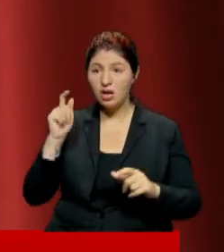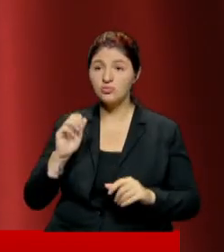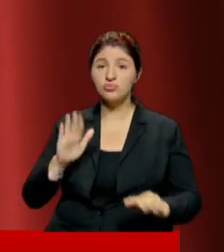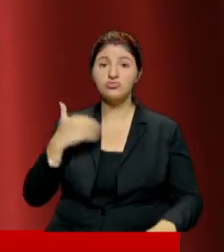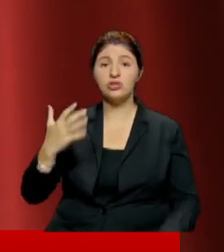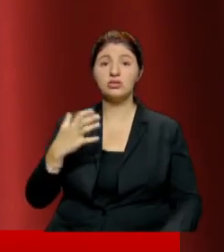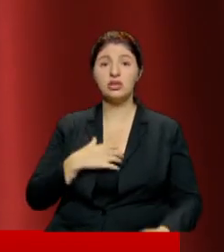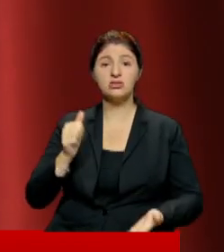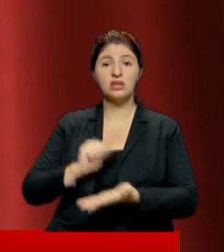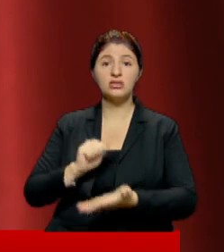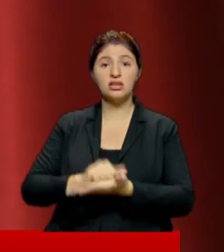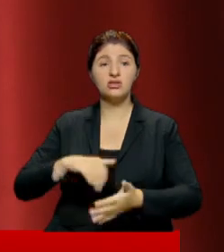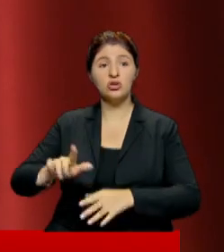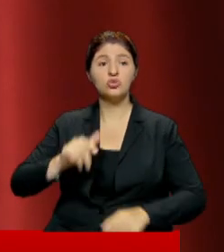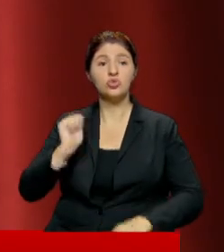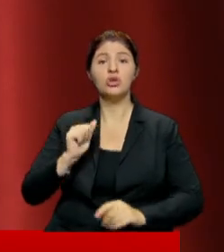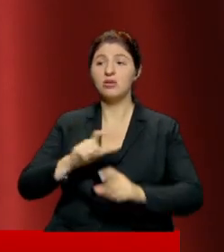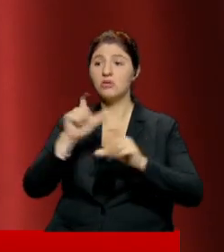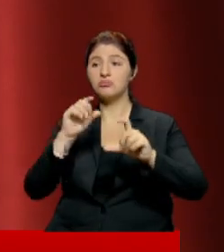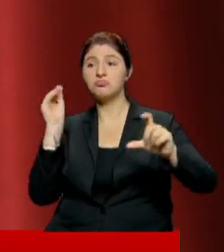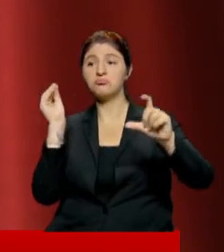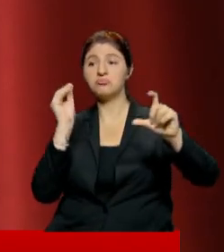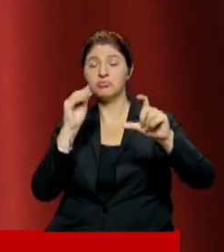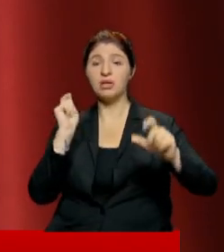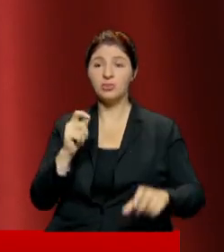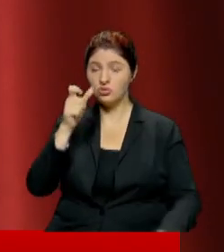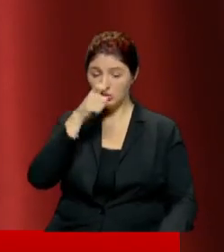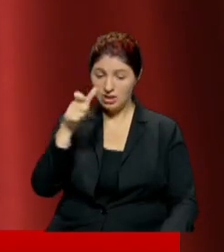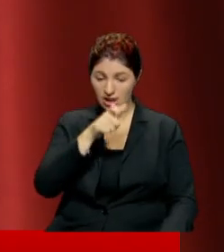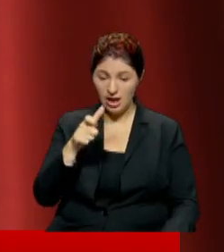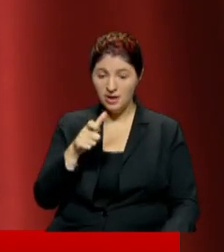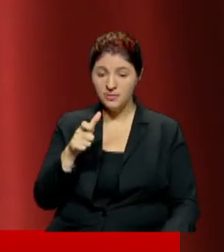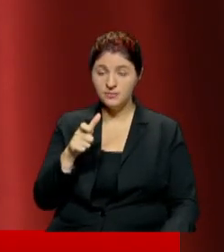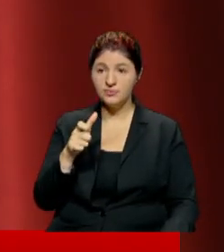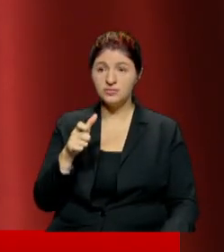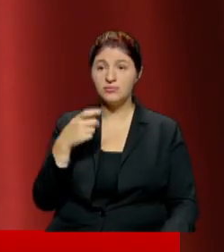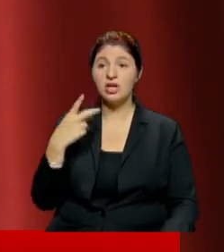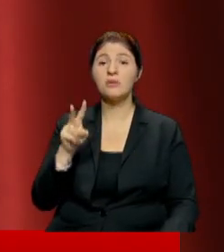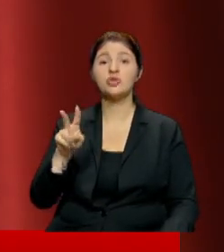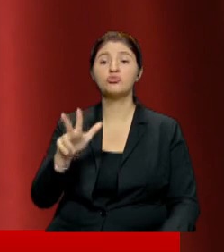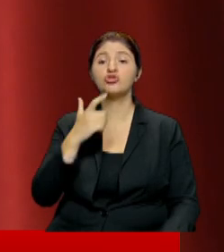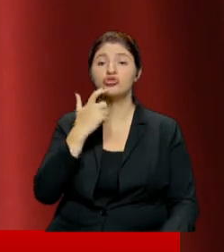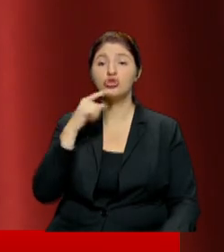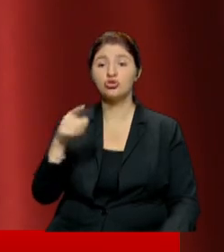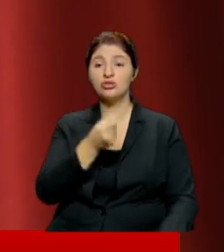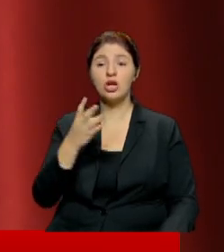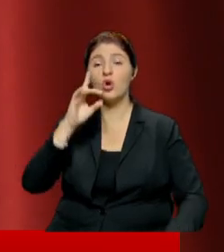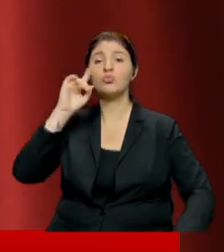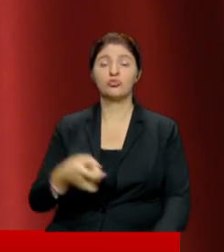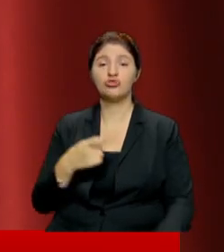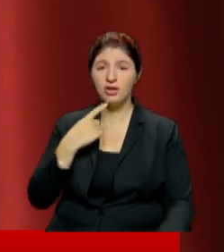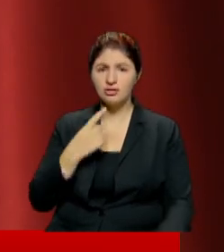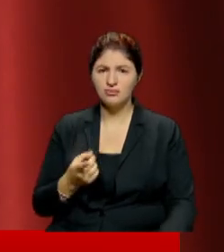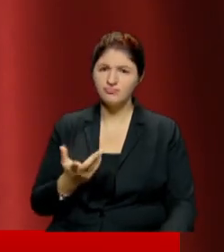ondan sonra kendi gazetelerinde günlerce manşette tutup Türkiye 2020/3 yılında şu rakamları